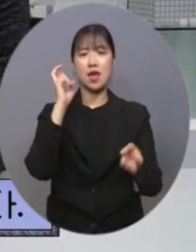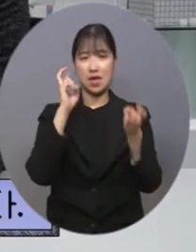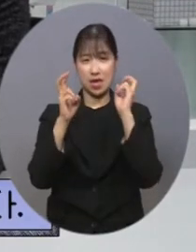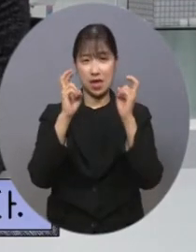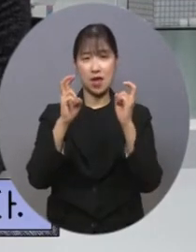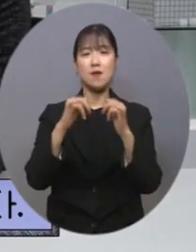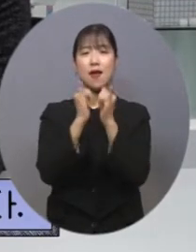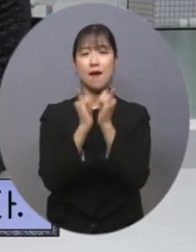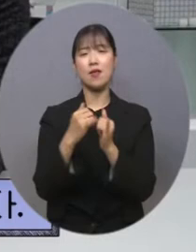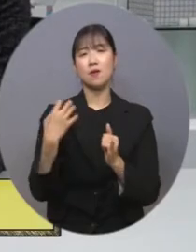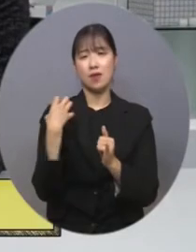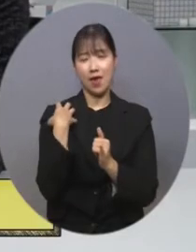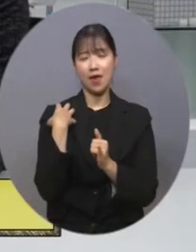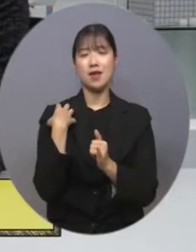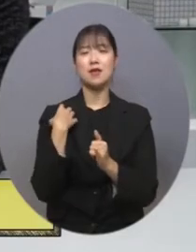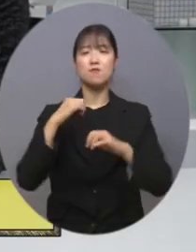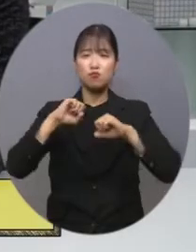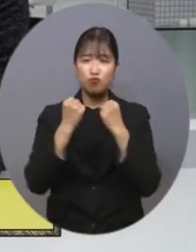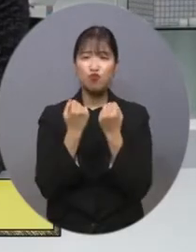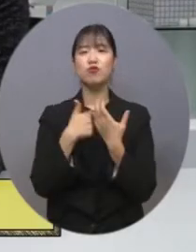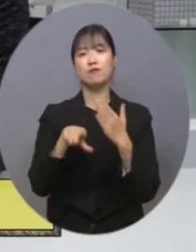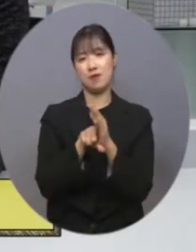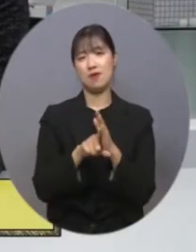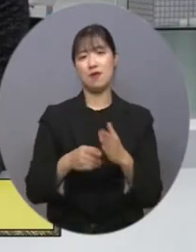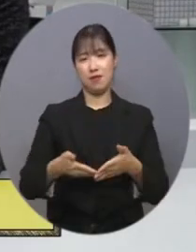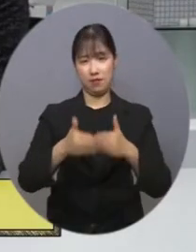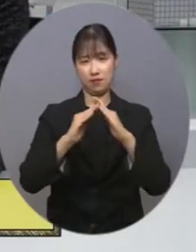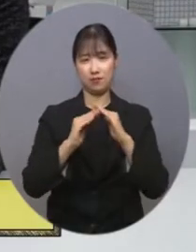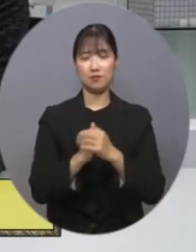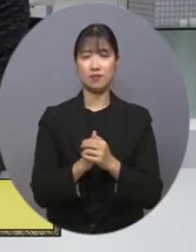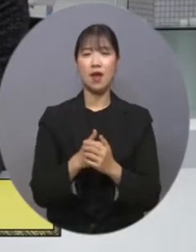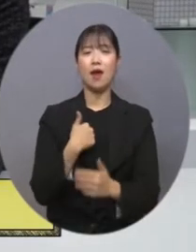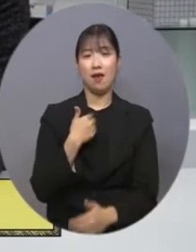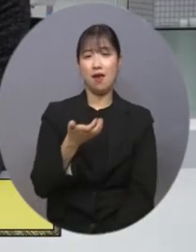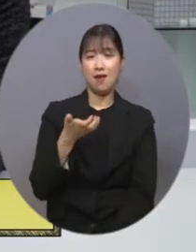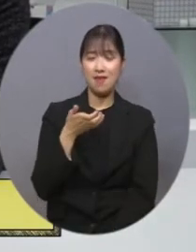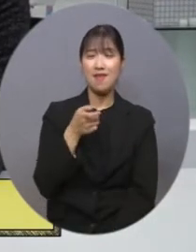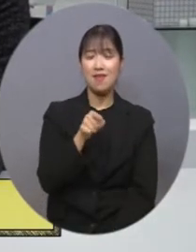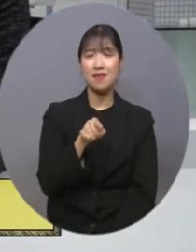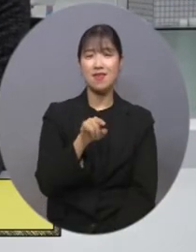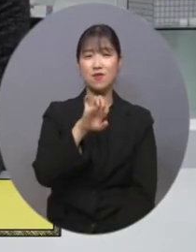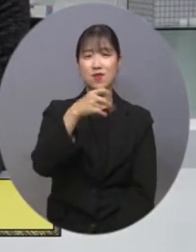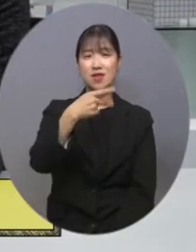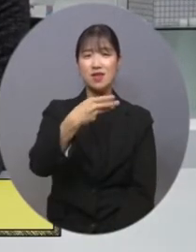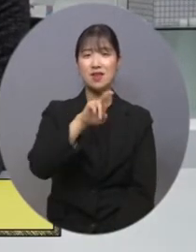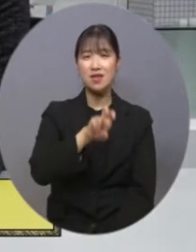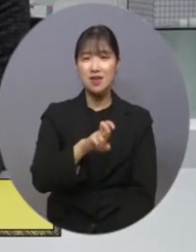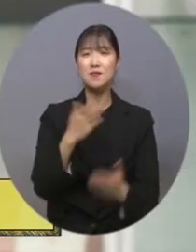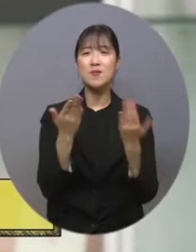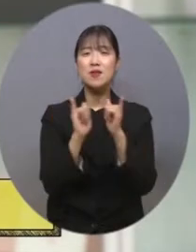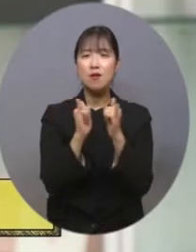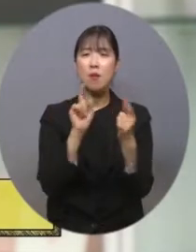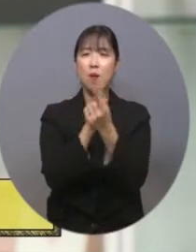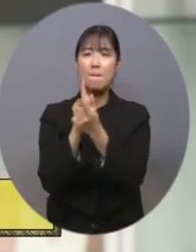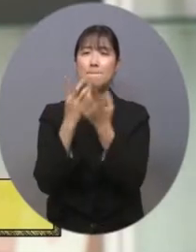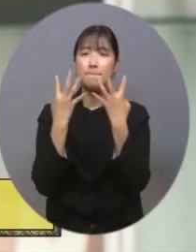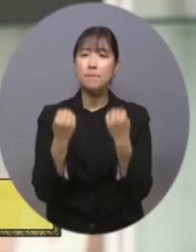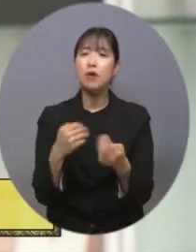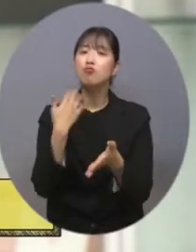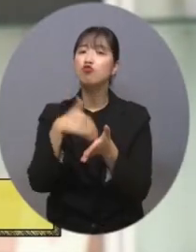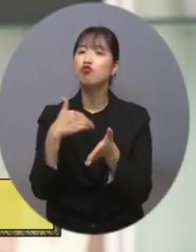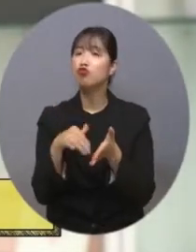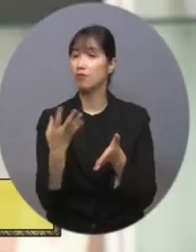존중하기 위해서 설립되었습니다. 그러면 제가 아까 계속 이제 위드림 직원분들을 많이 만나 뵀는데 예. 직원분